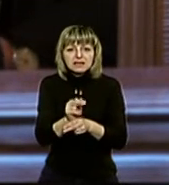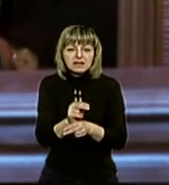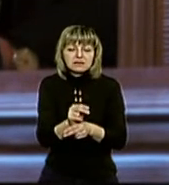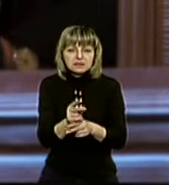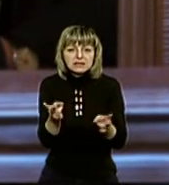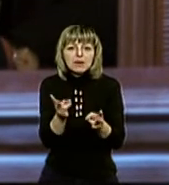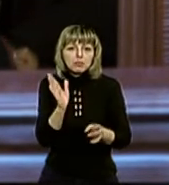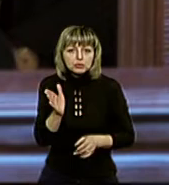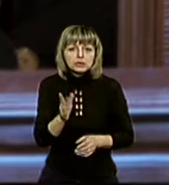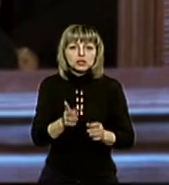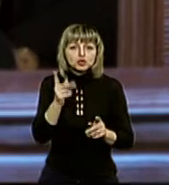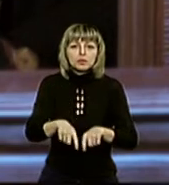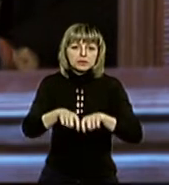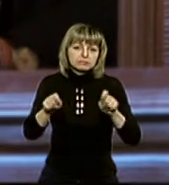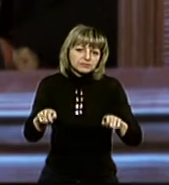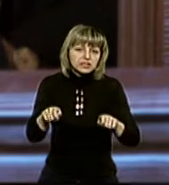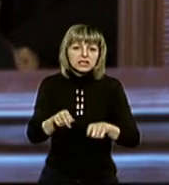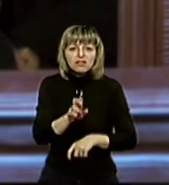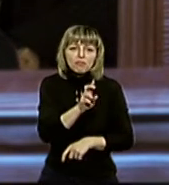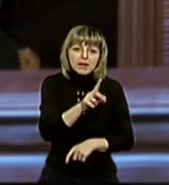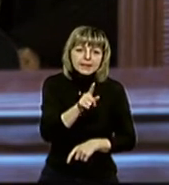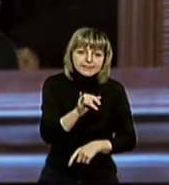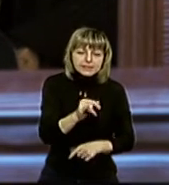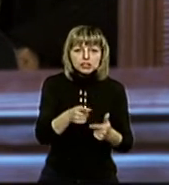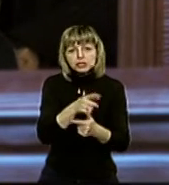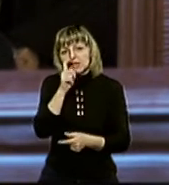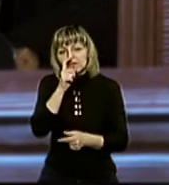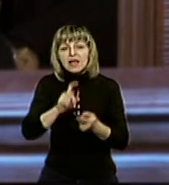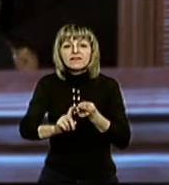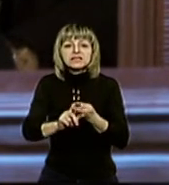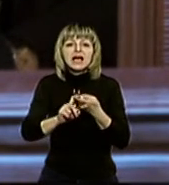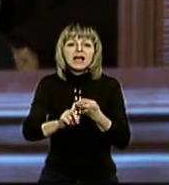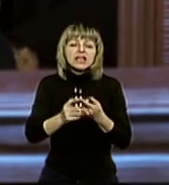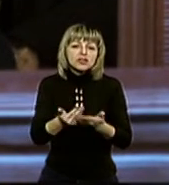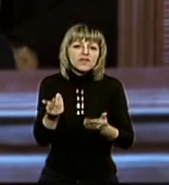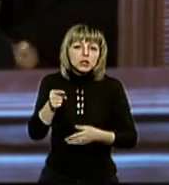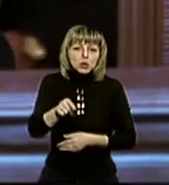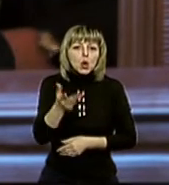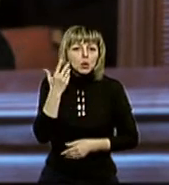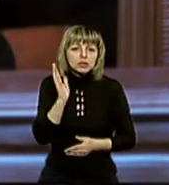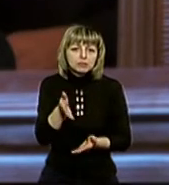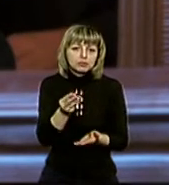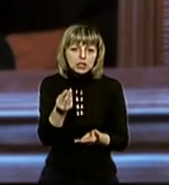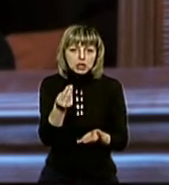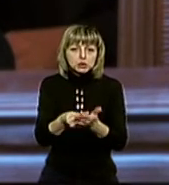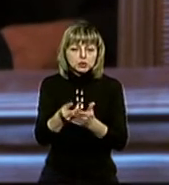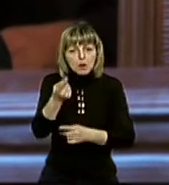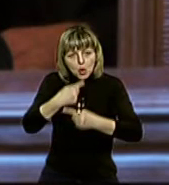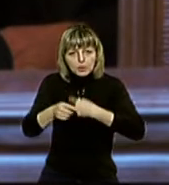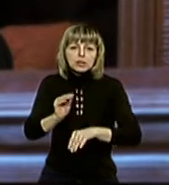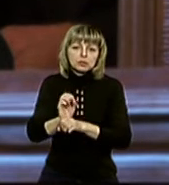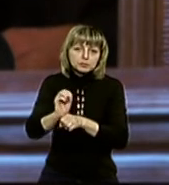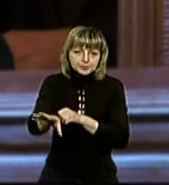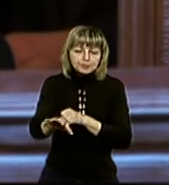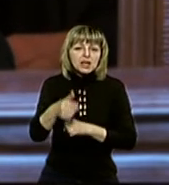запуститься, так? Він може запуститися в березні, може в квітні, може там ще колись, і в залежності від того буде ця сума поновлена. Про це ми